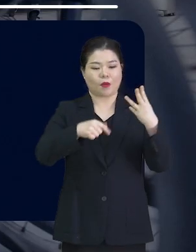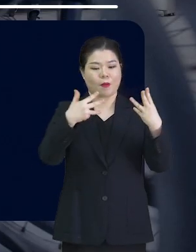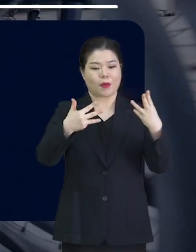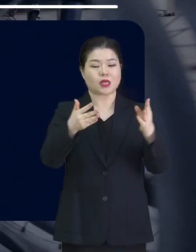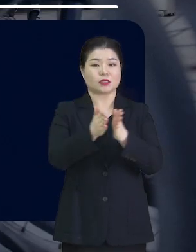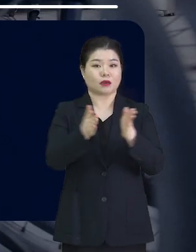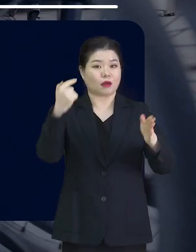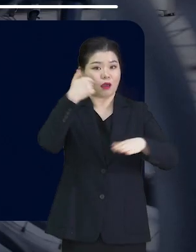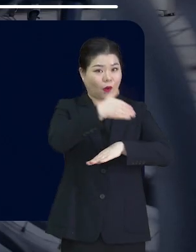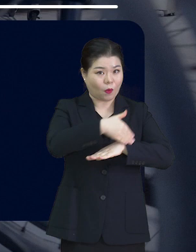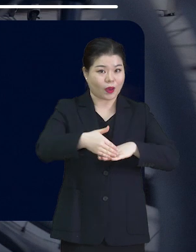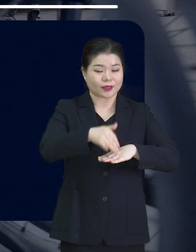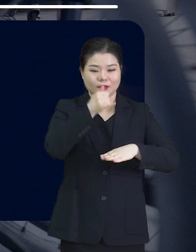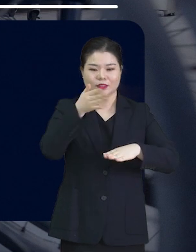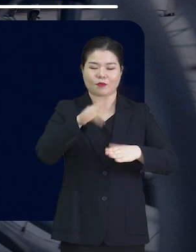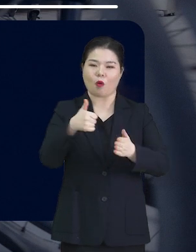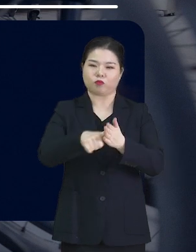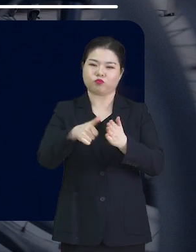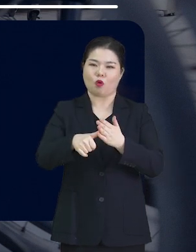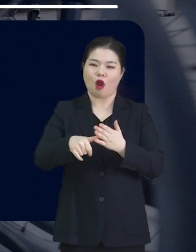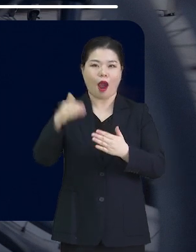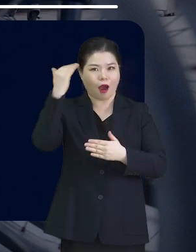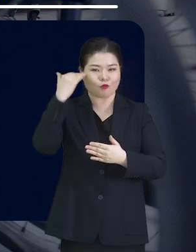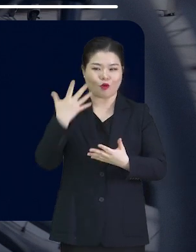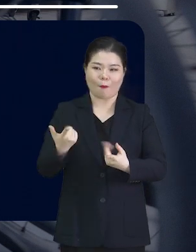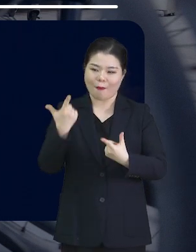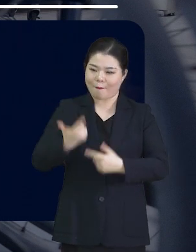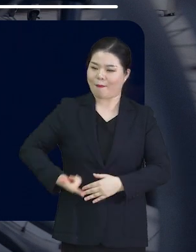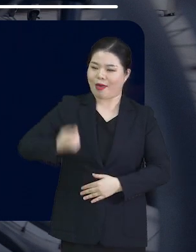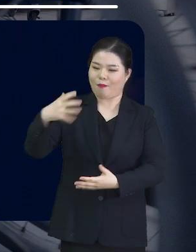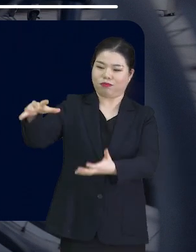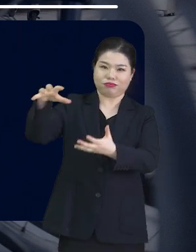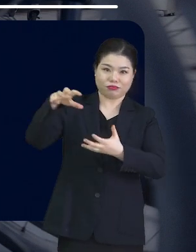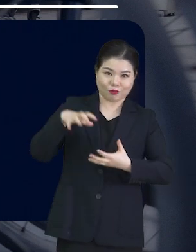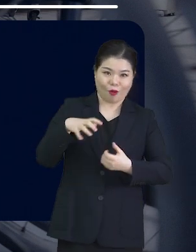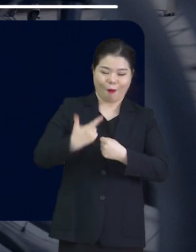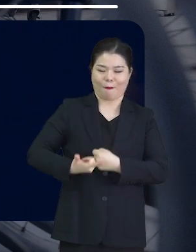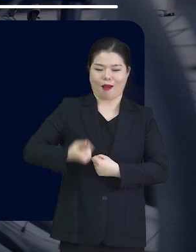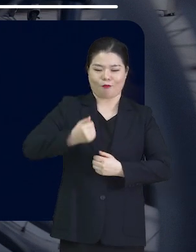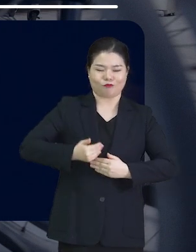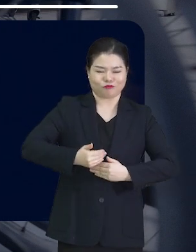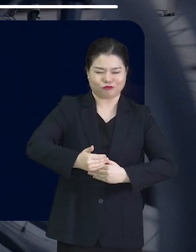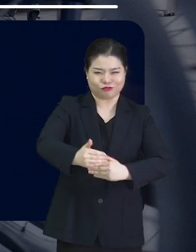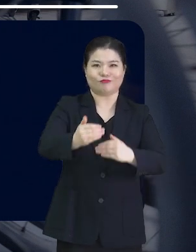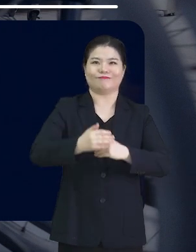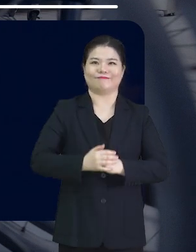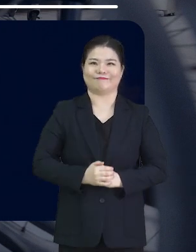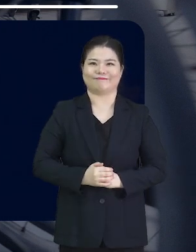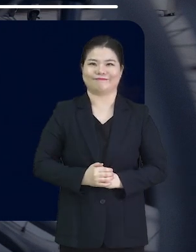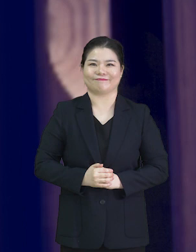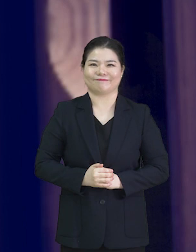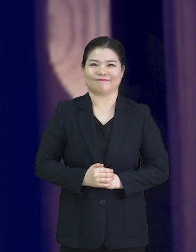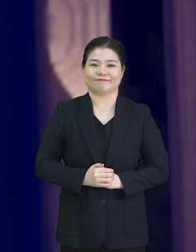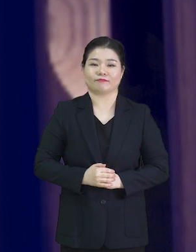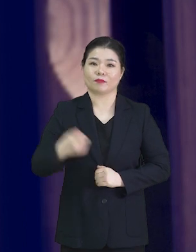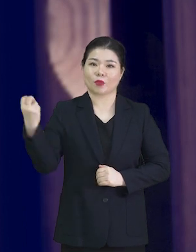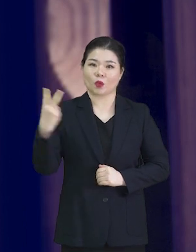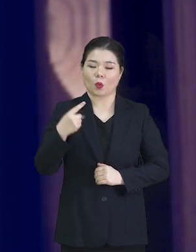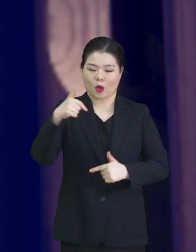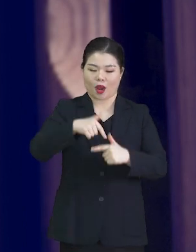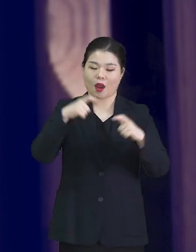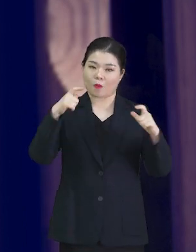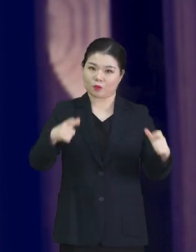시작할 예정이었지만은 물량이 국내에 빨리 들어오면서 일정이 빨라진 덕분입니다. 또